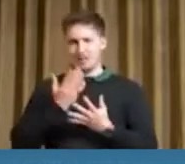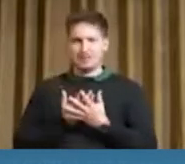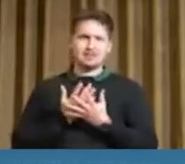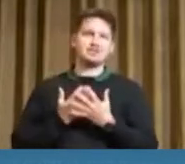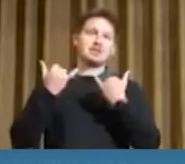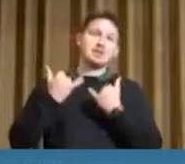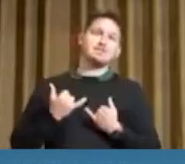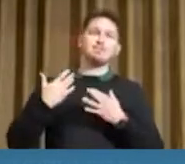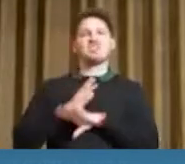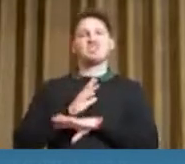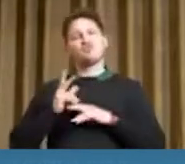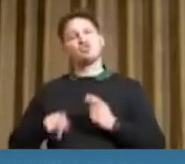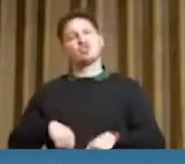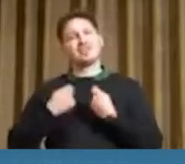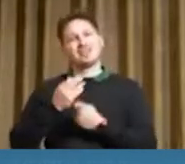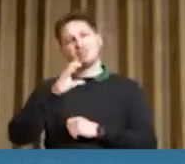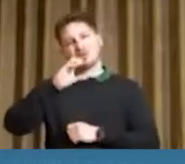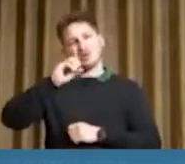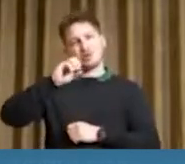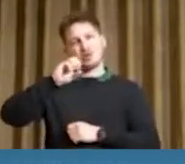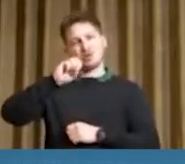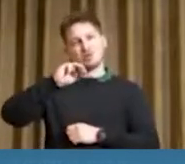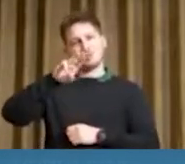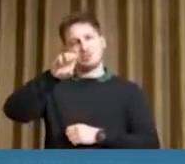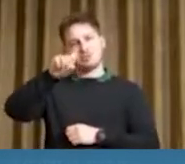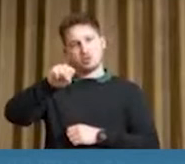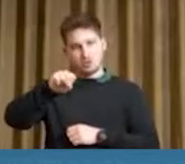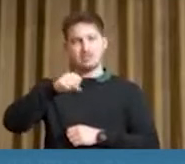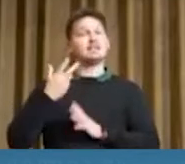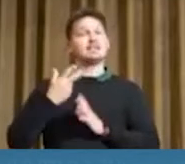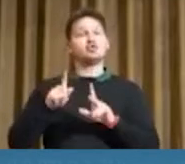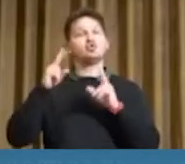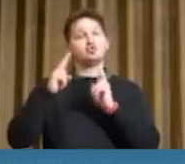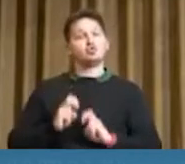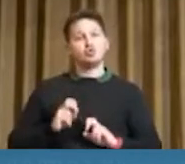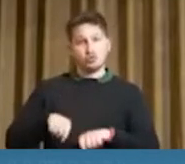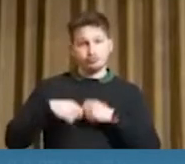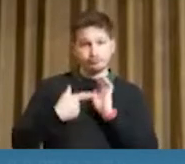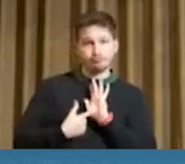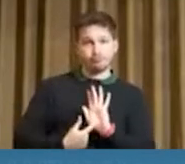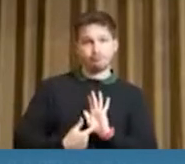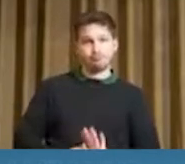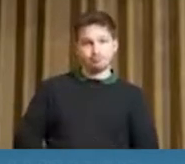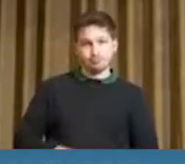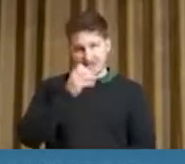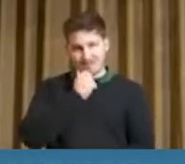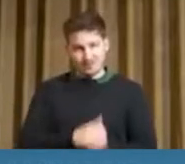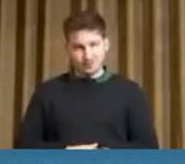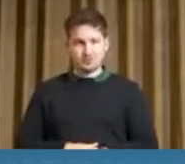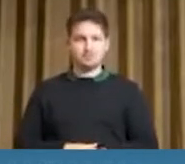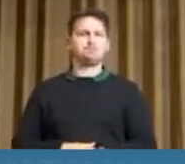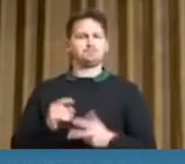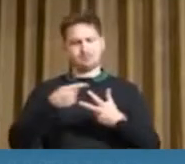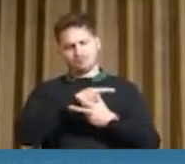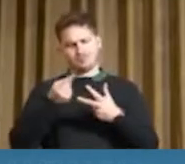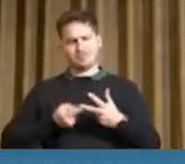oder Zwischenergebnisse der Kosmos-Studie darstellen zu dürfen in diesem Auditorium. Und ich fange eigentlich gleich mal kurz mit drei